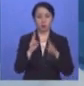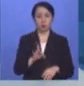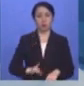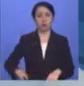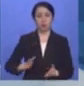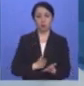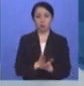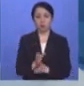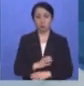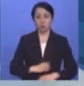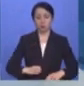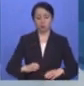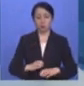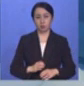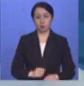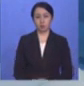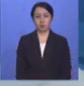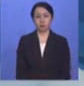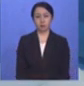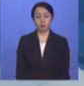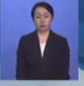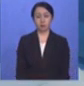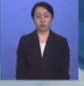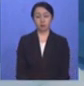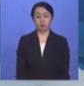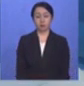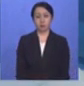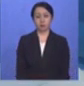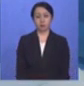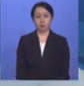на брифинге региональной службы коммуникаций.